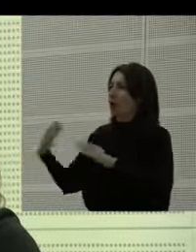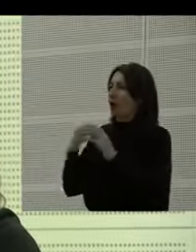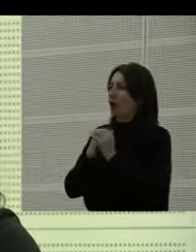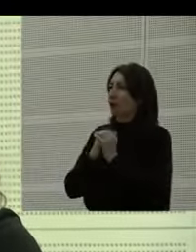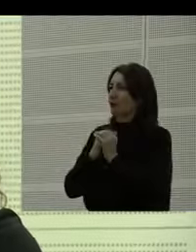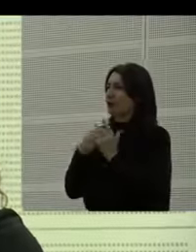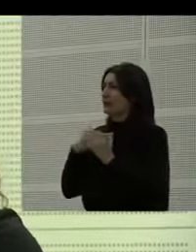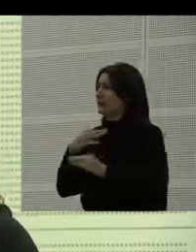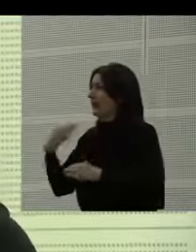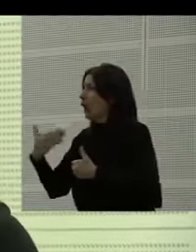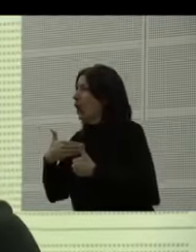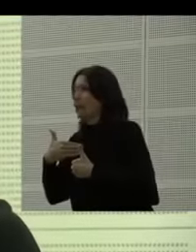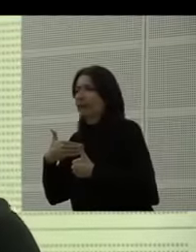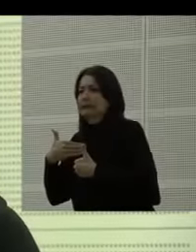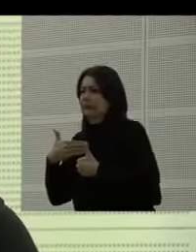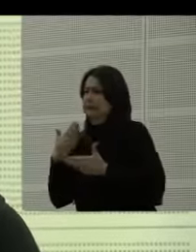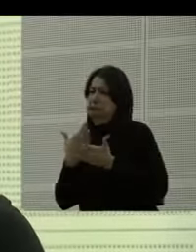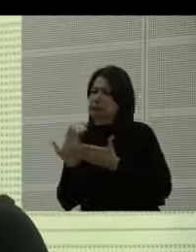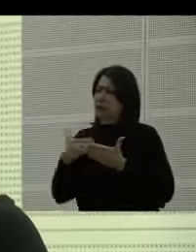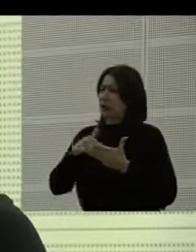altrove.